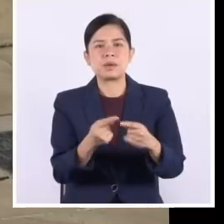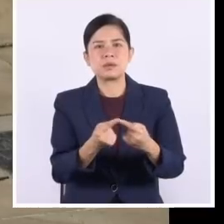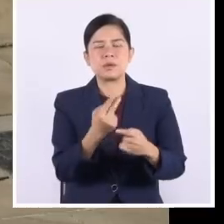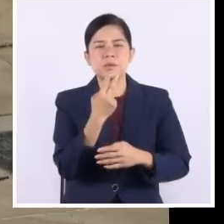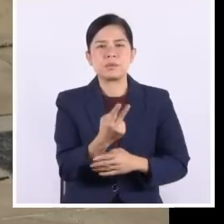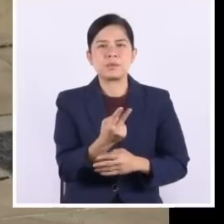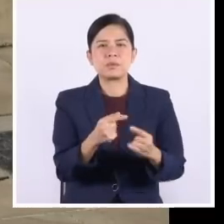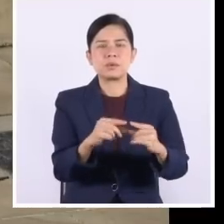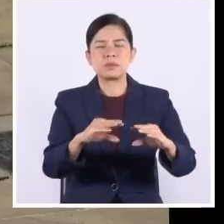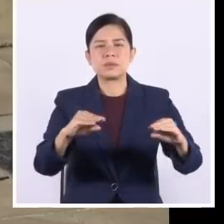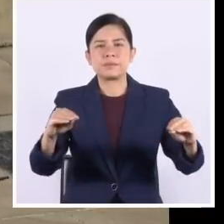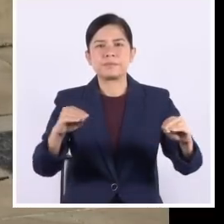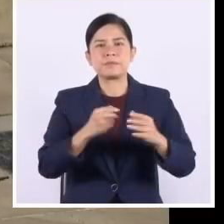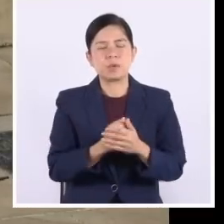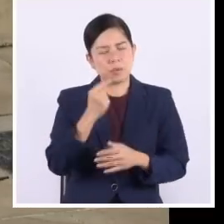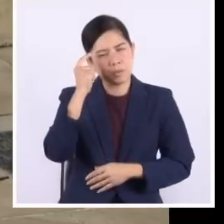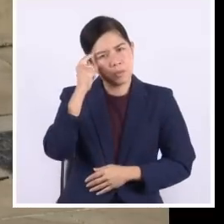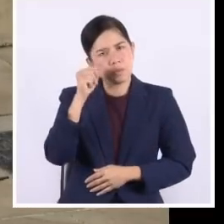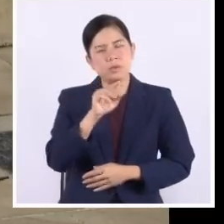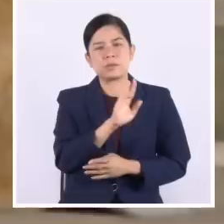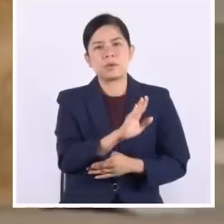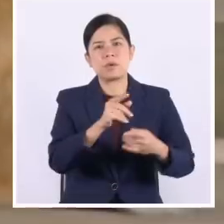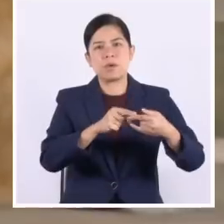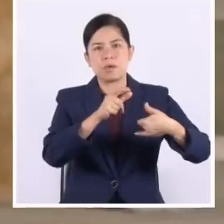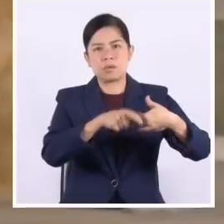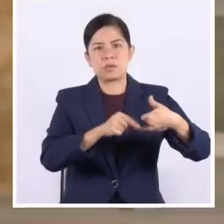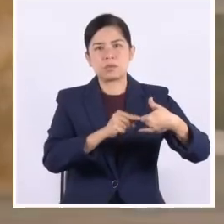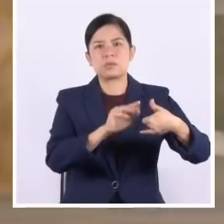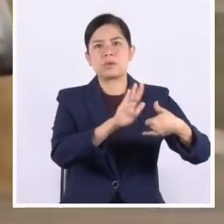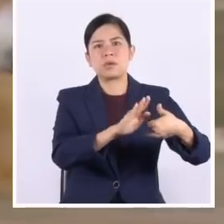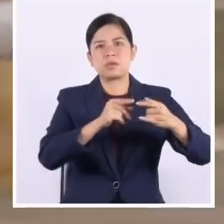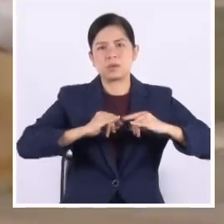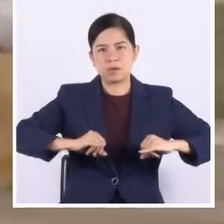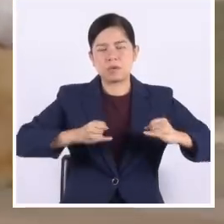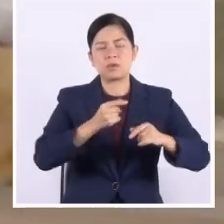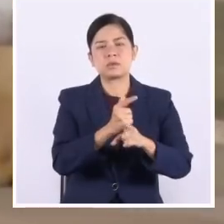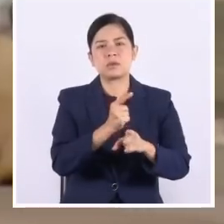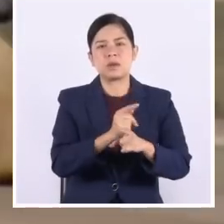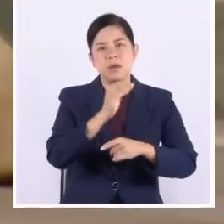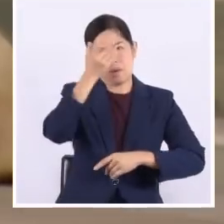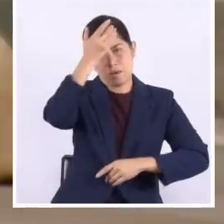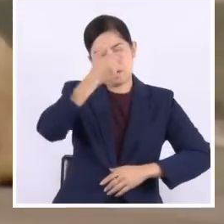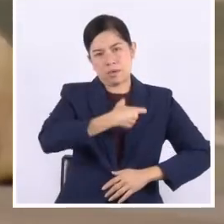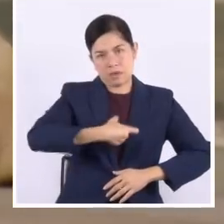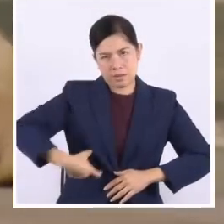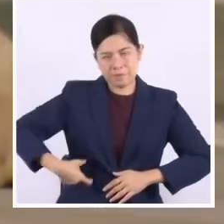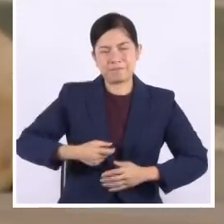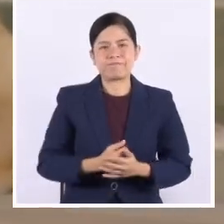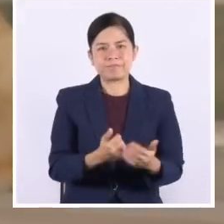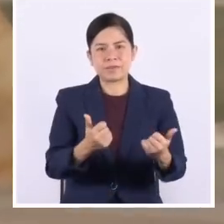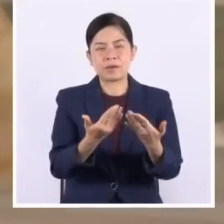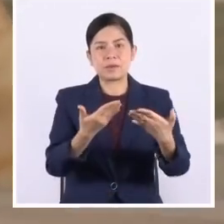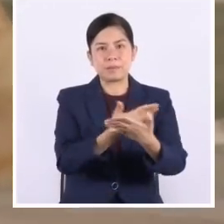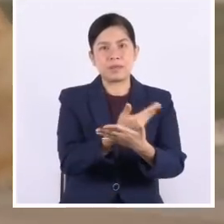ถึงว่ามันนิ่งเฉยนะคะเหมือนมันรู้นะคะถึงการจากไปของเจ้าของค่ะแล้วทั้งหมดนั้นมันก็จะไปอยู่ในความดูแลของ